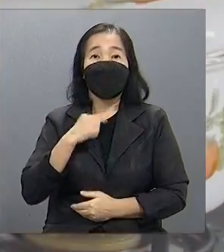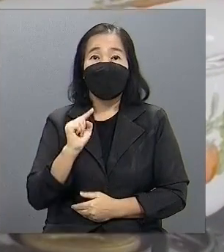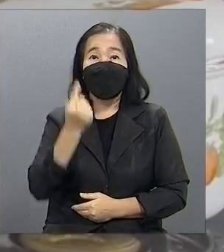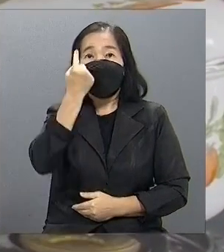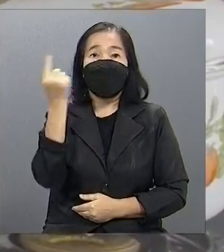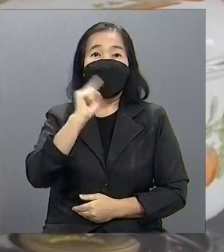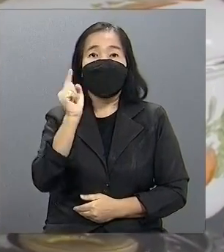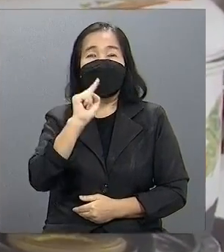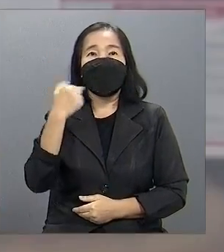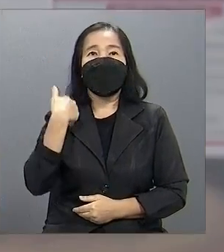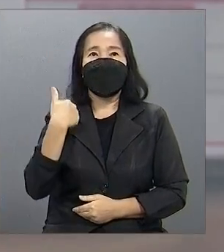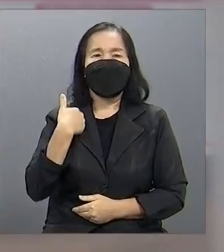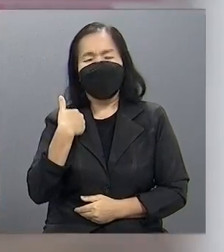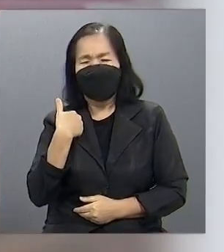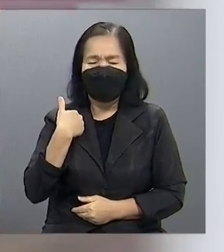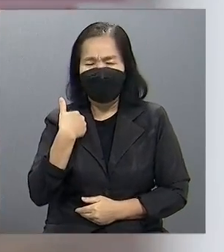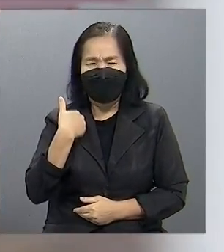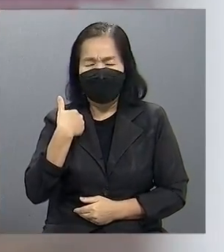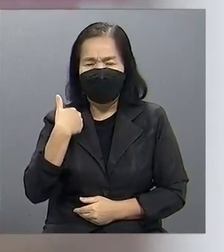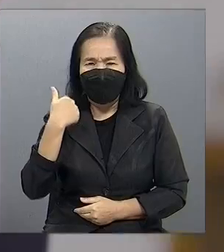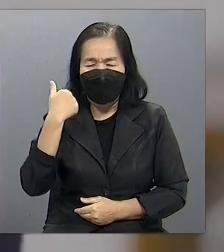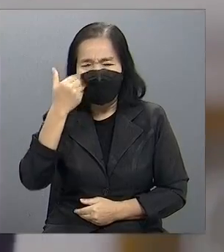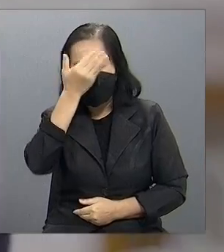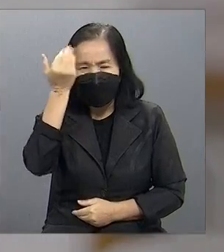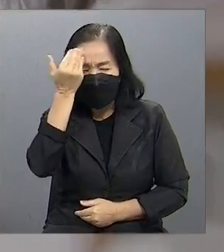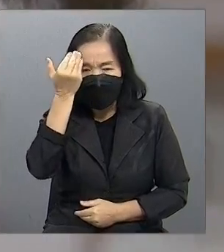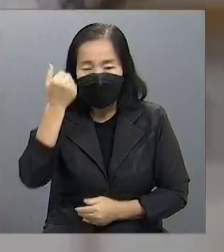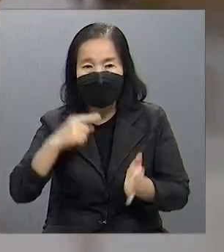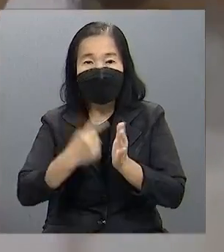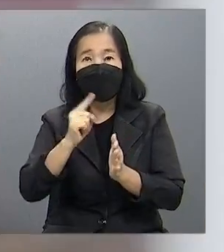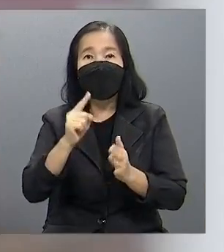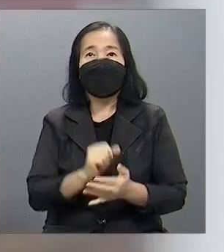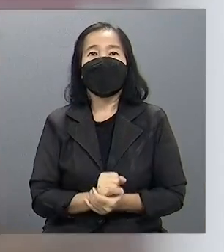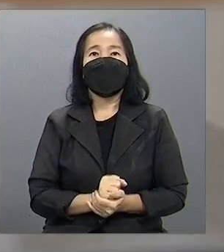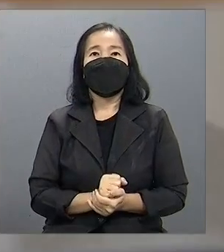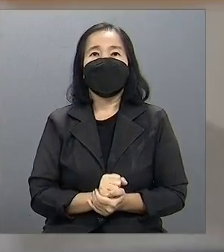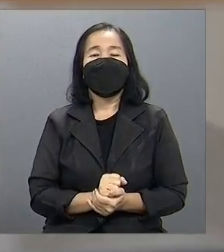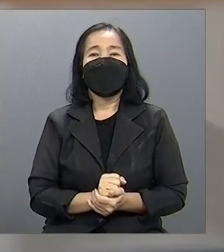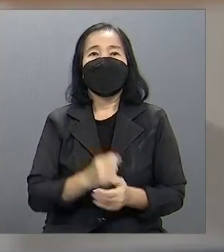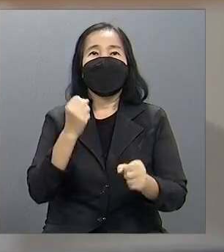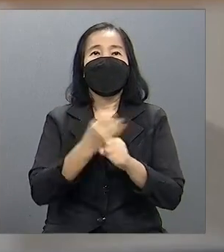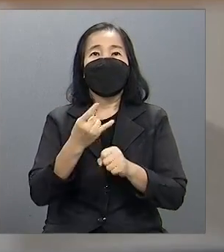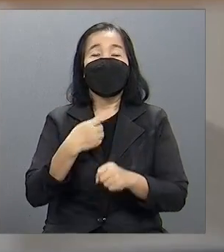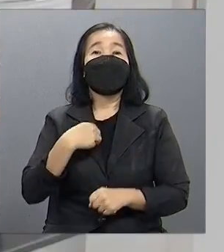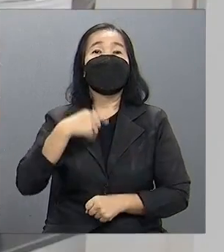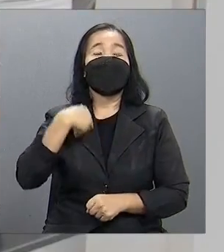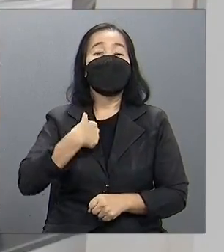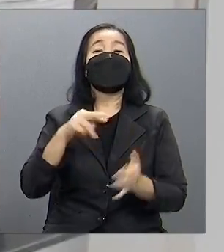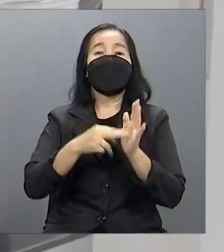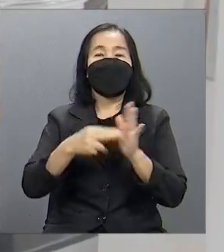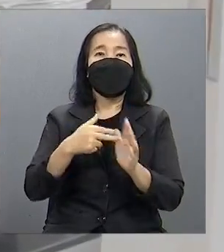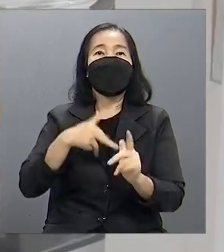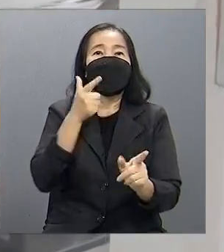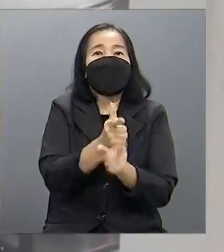เป็นอัลไซเมอร์เนี่ยคือเริ่มจากอะไรเพราะฉะนั้นตัวอุไรเนี่ยคือแม่เลี้ยงเดี่ยวส ามีตายเพราะฉะ